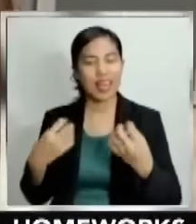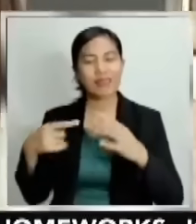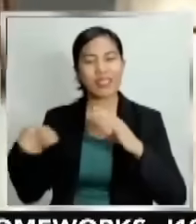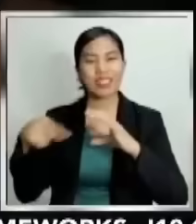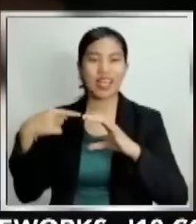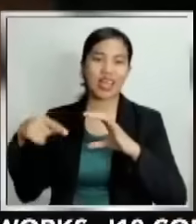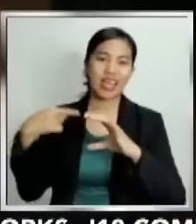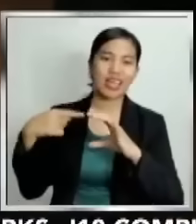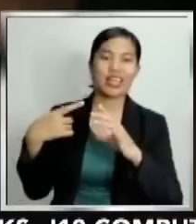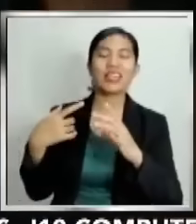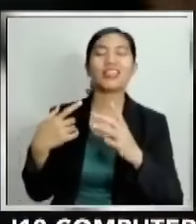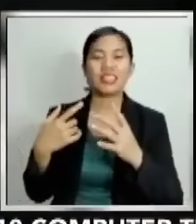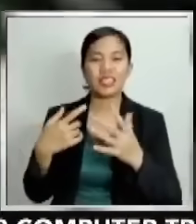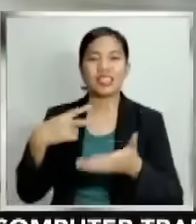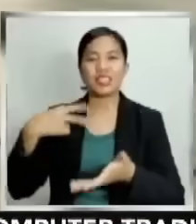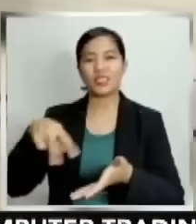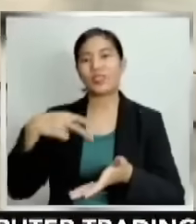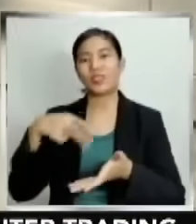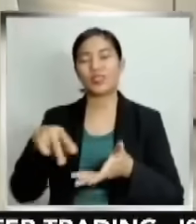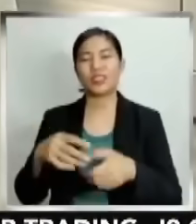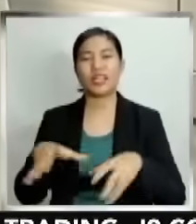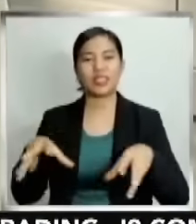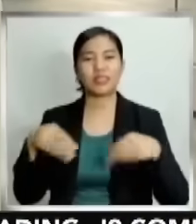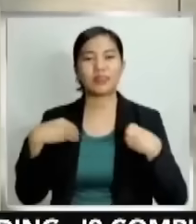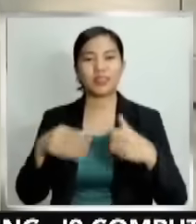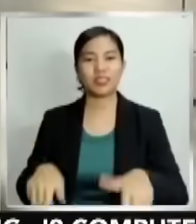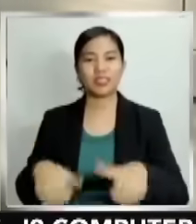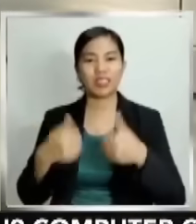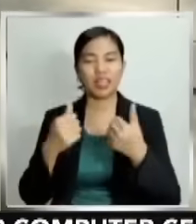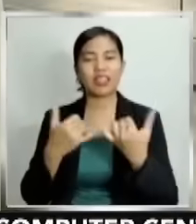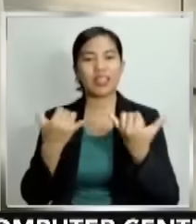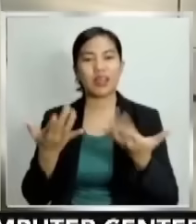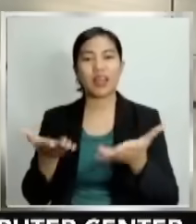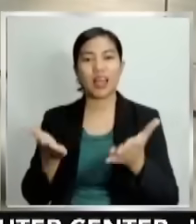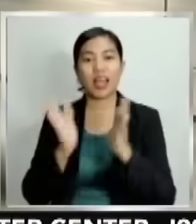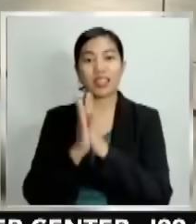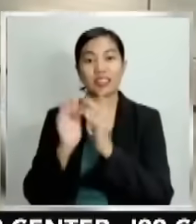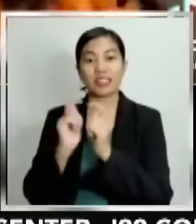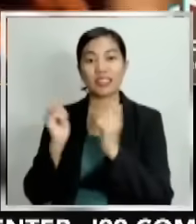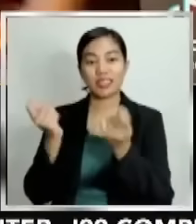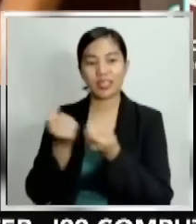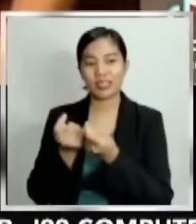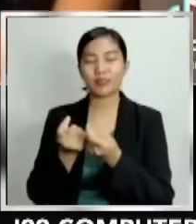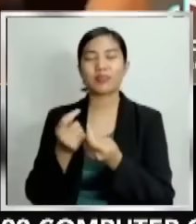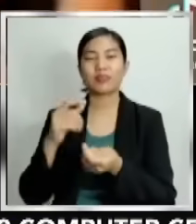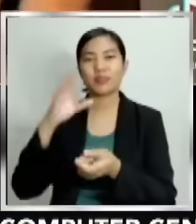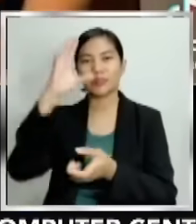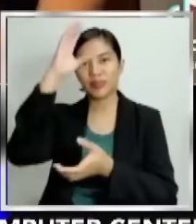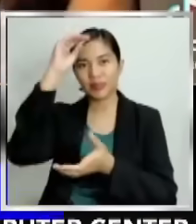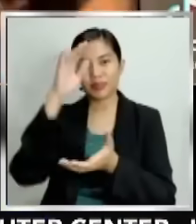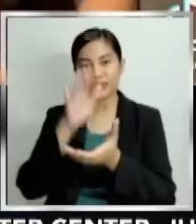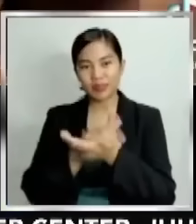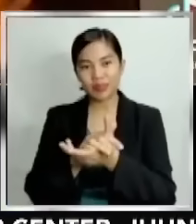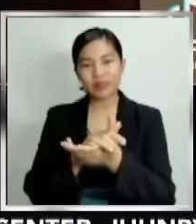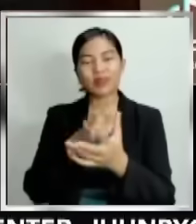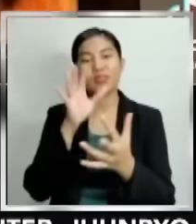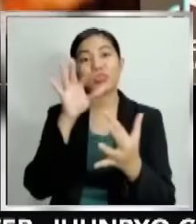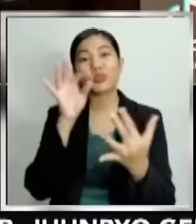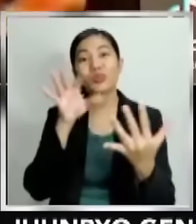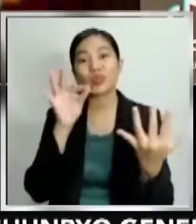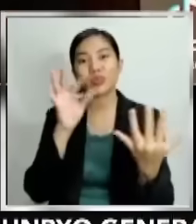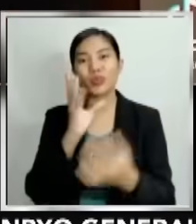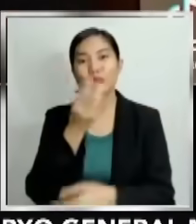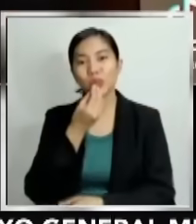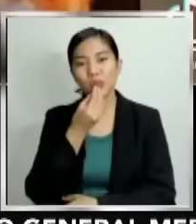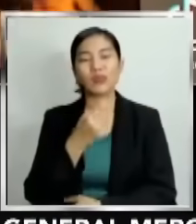kanyang hamon. Nagpatulong na nga raw siya sa kanyang glam team at sa mister na si Ding Dong Dantes para mamili ng winner. Pero